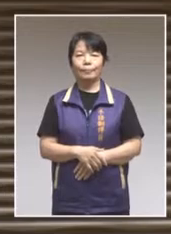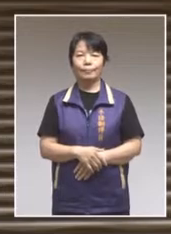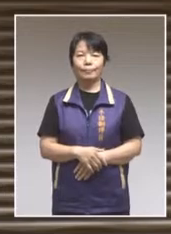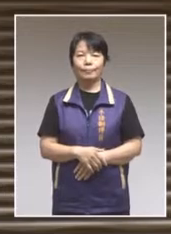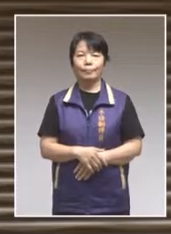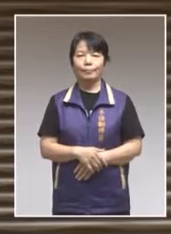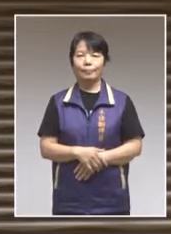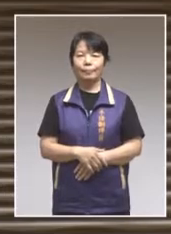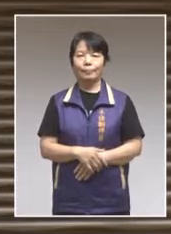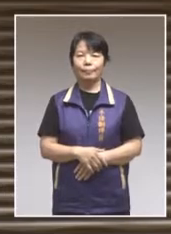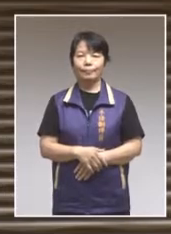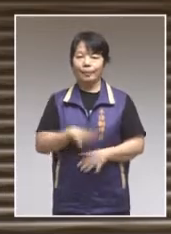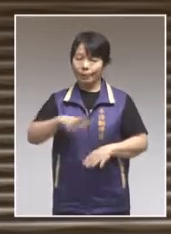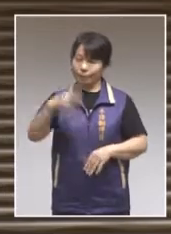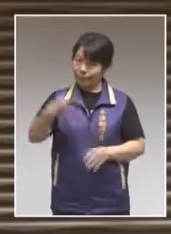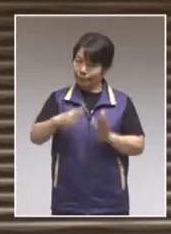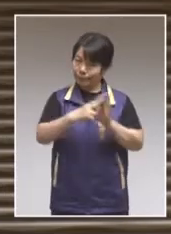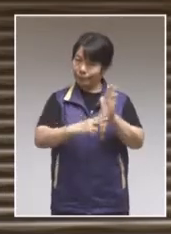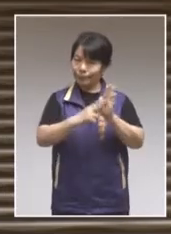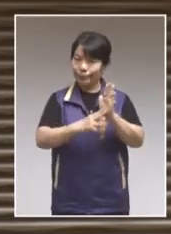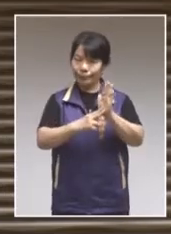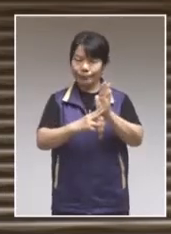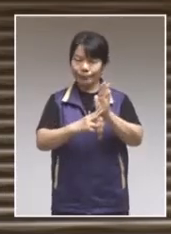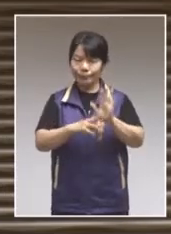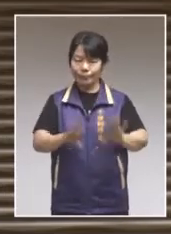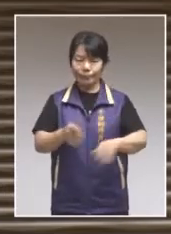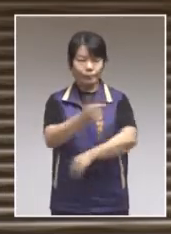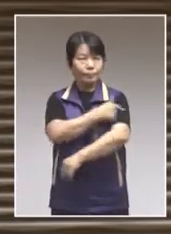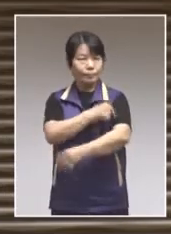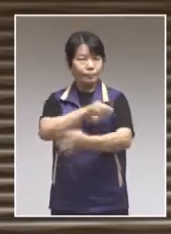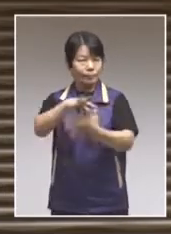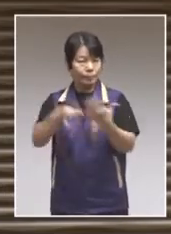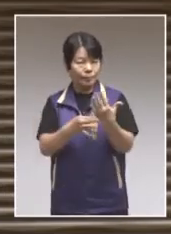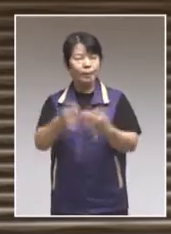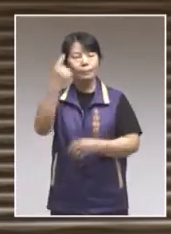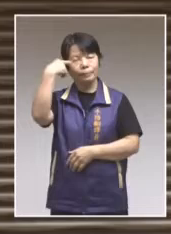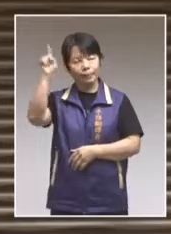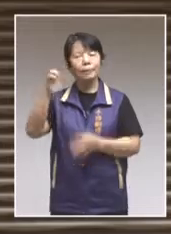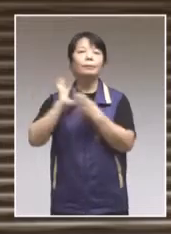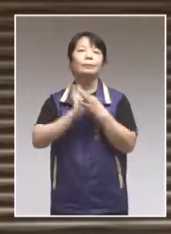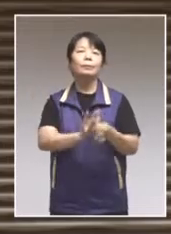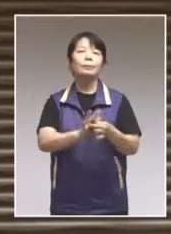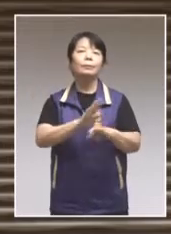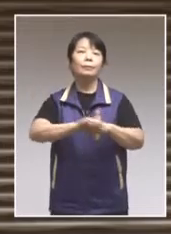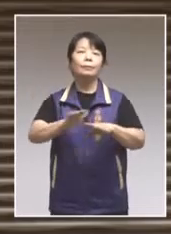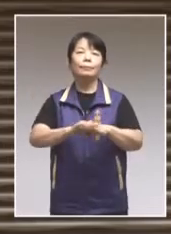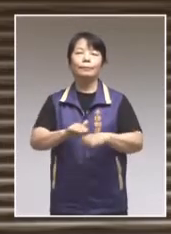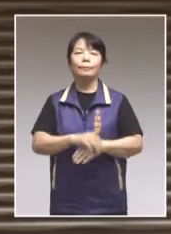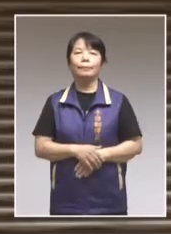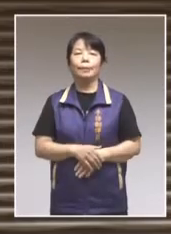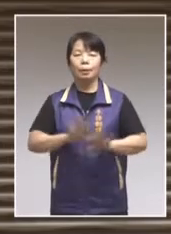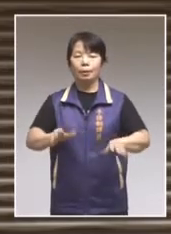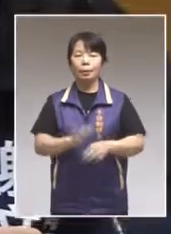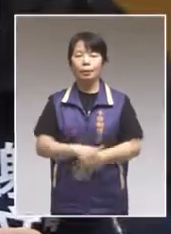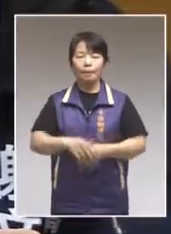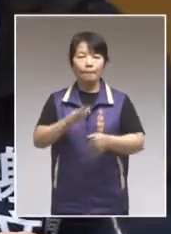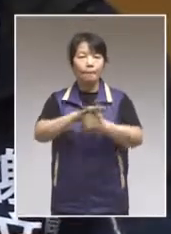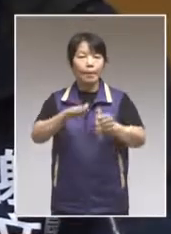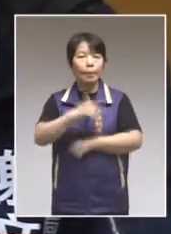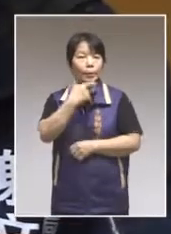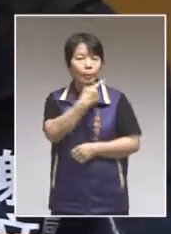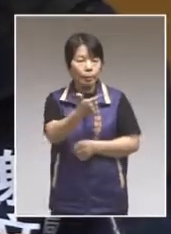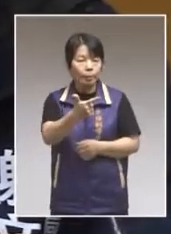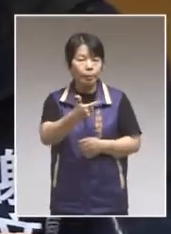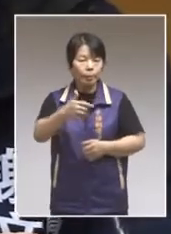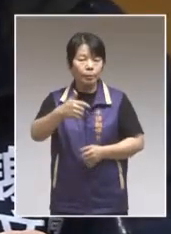那我们这边再次重申哈，我们的施打作业明天还会再持续继续下去哈。我们满六岁的学童